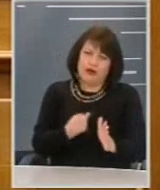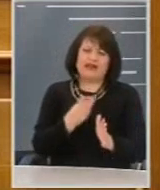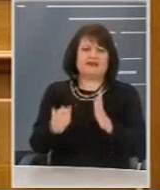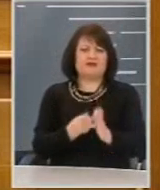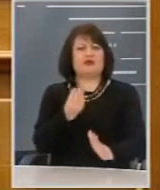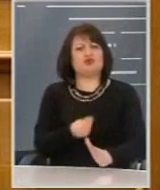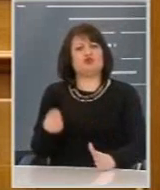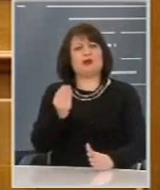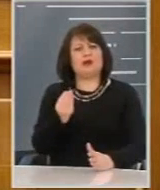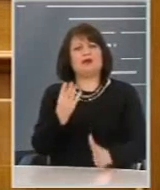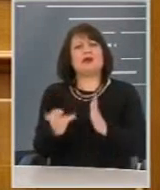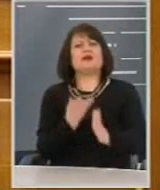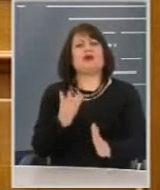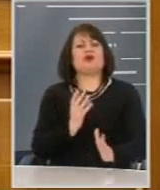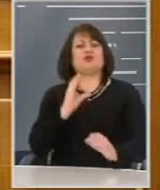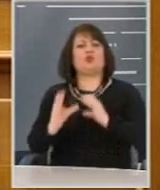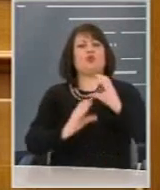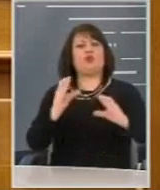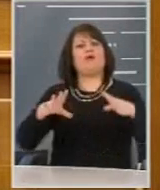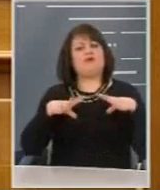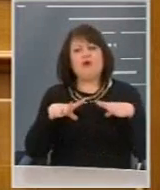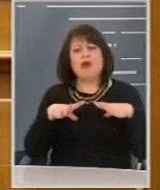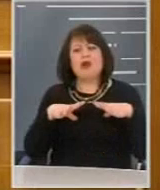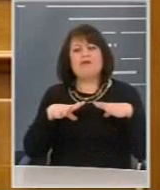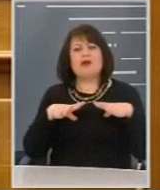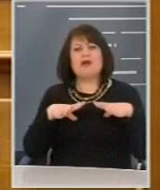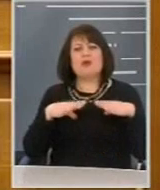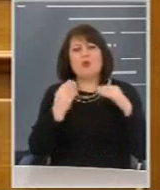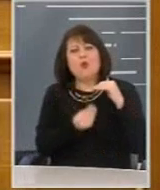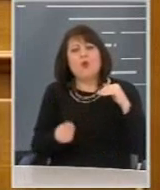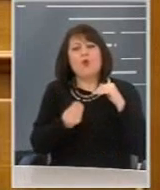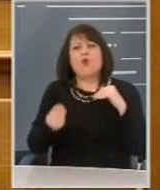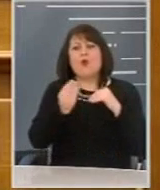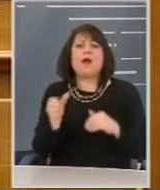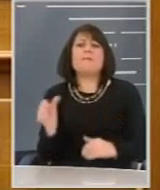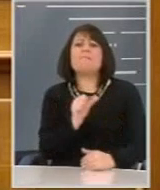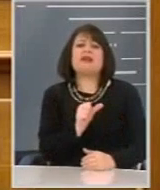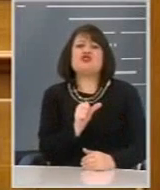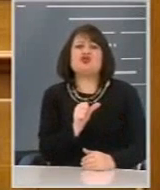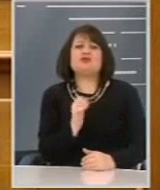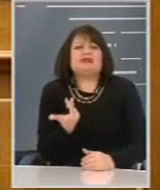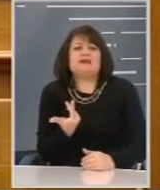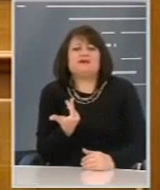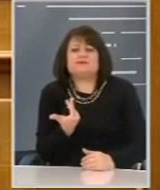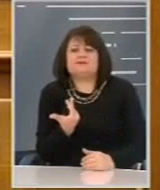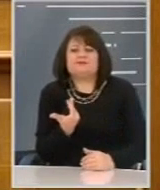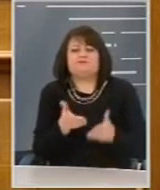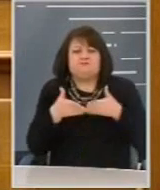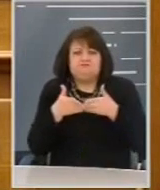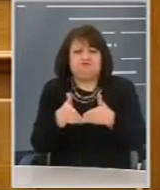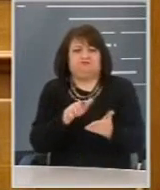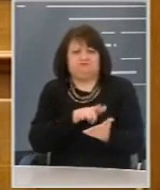έγινε τριπλάσιο, μετά έγινε τετραπλάσιο. Όποτε τους βόλευε, το πλαφόν άνοιγε. Και τι πληρωνόταν? Αεροπλάνα,